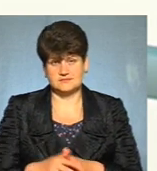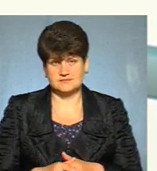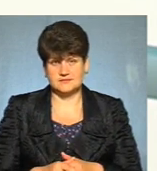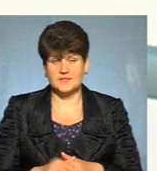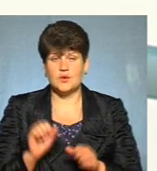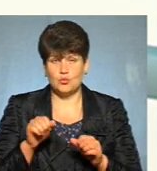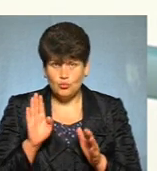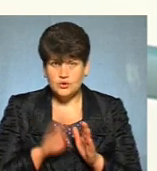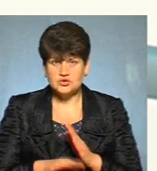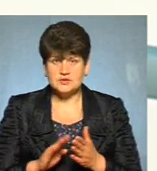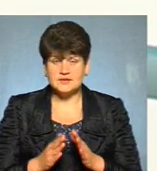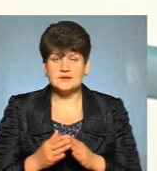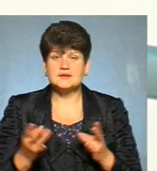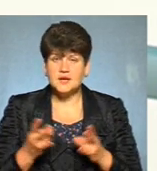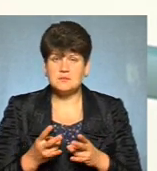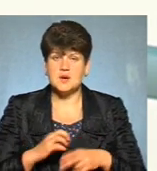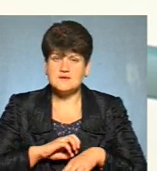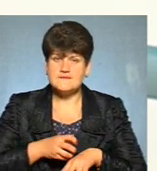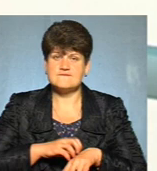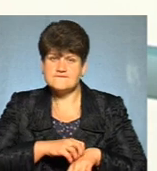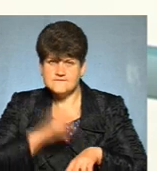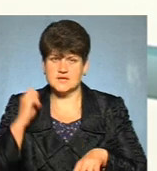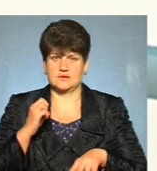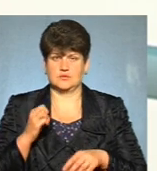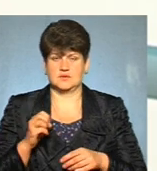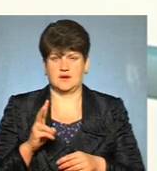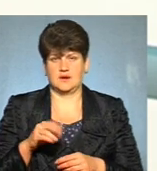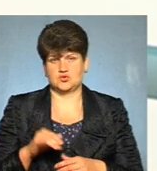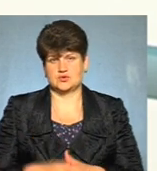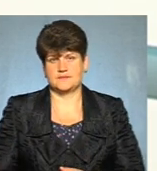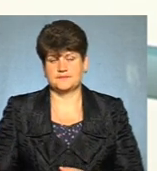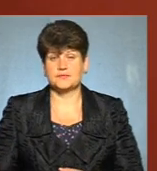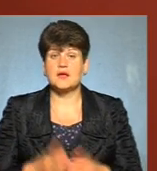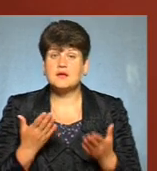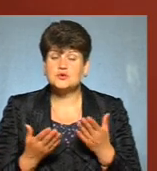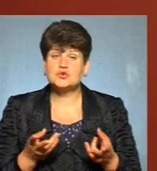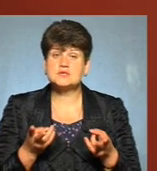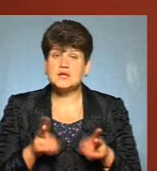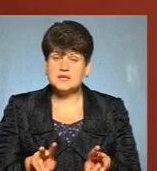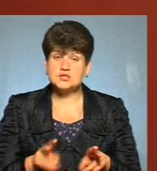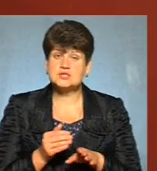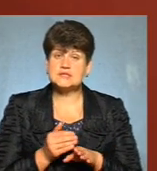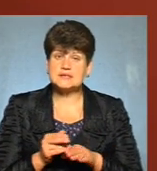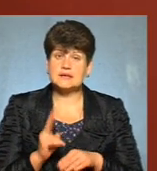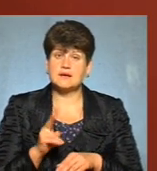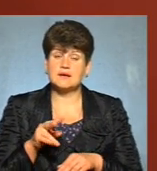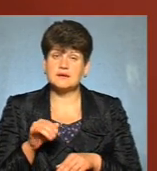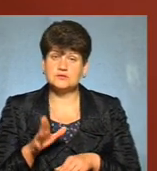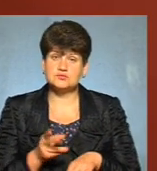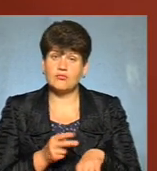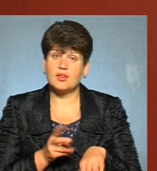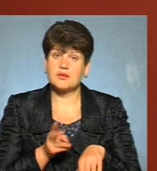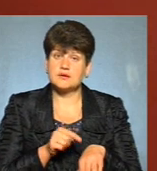Не треба механічним способом видаляти кліща. А якщо залишиться частинка кліща після видалення на